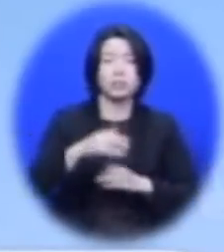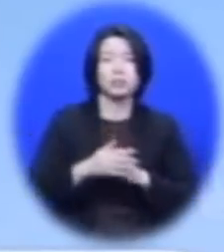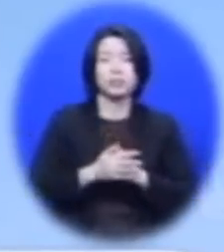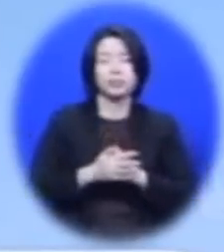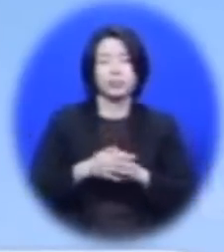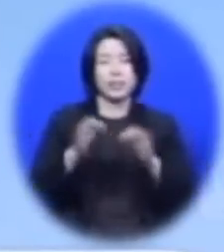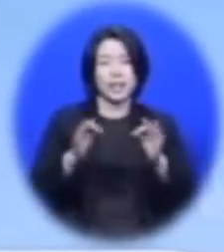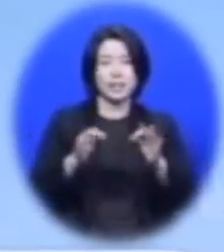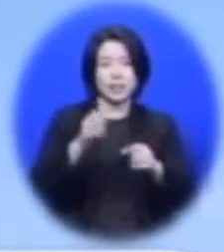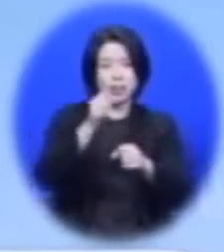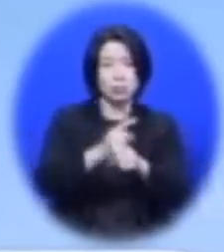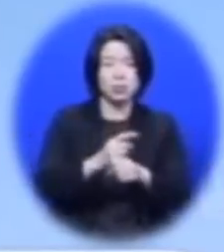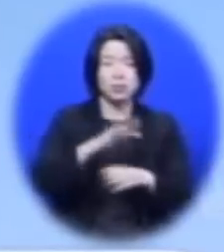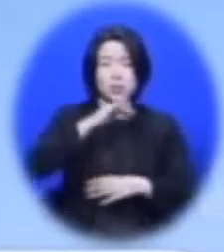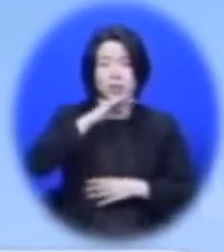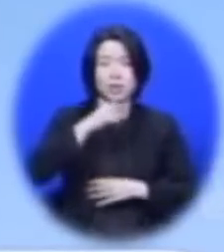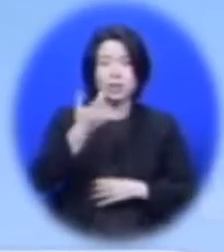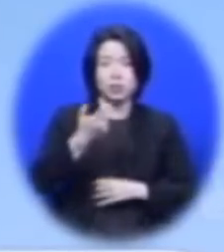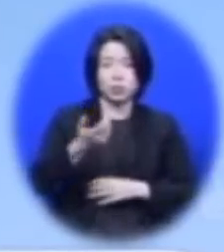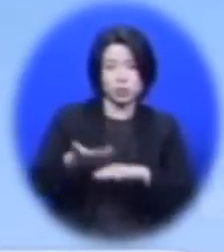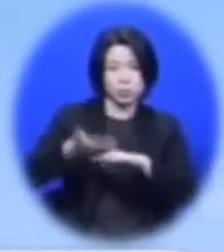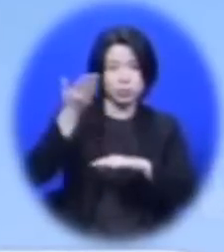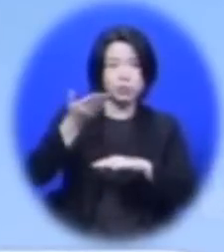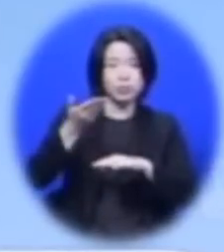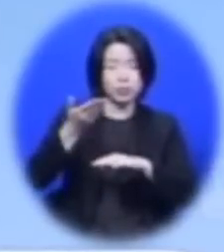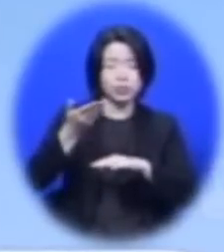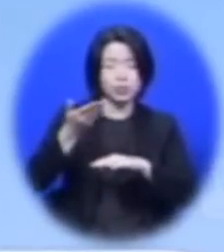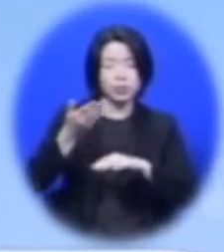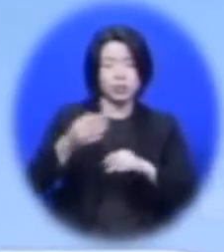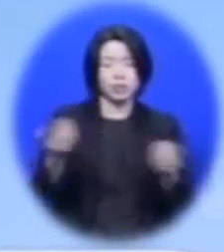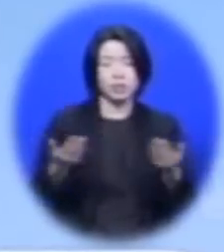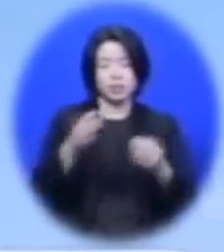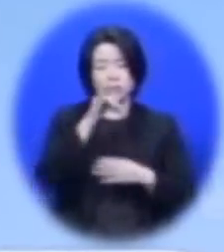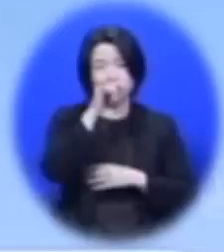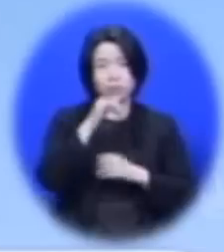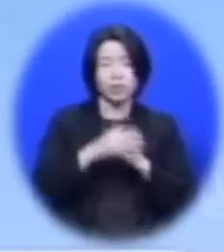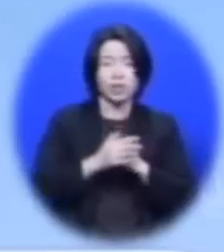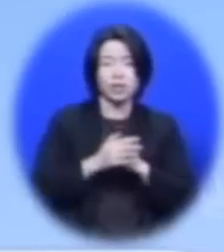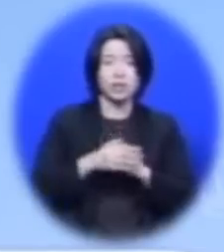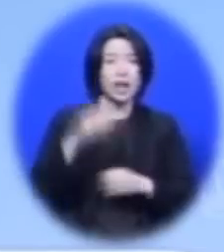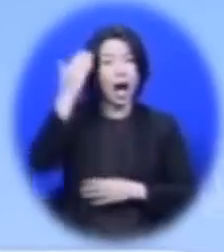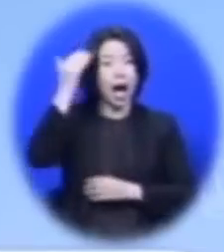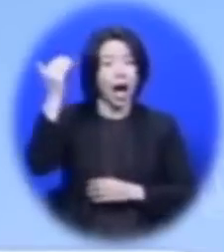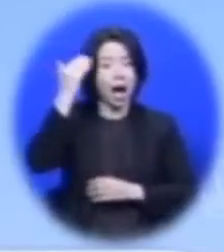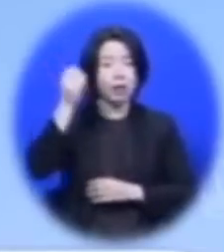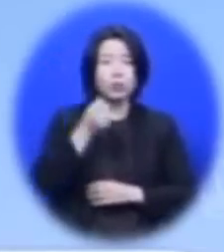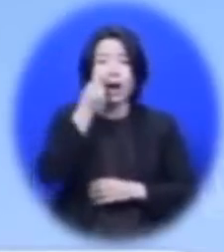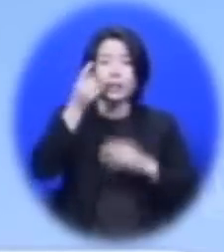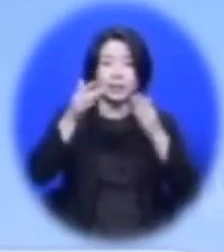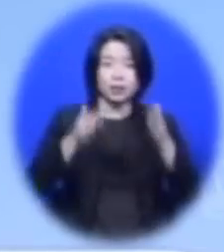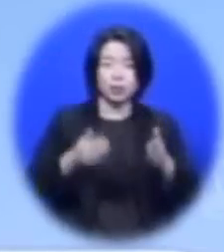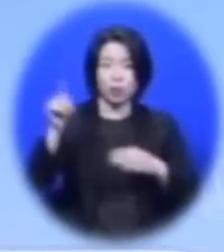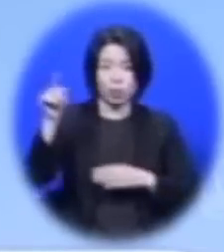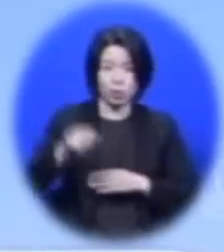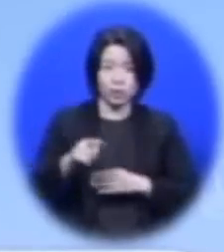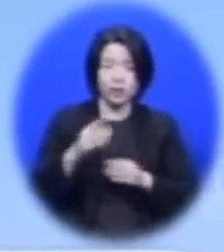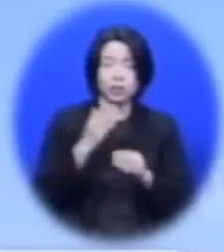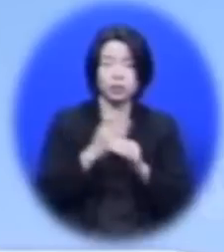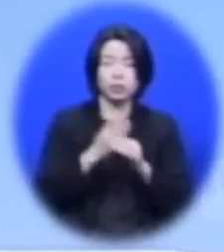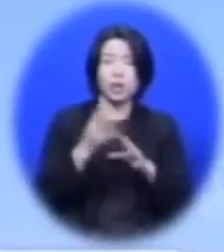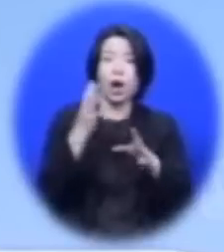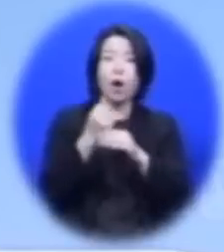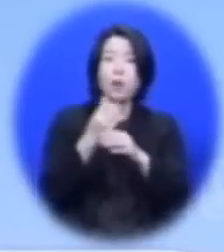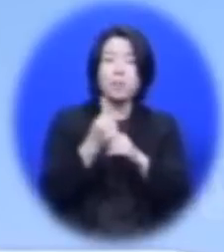이제 벌써 60도 다 넘으신 나이입니다. 한국에 한 달 동안 와 계시다가 이제 얼마